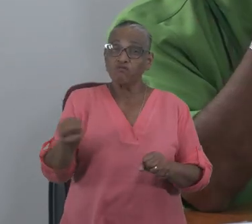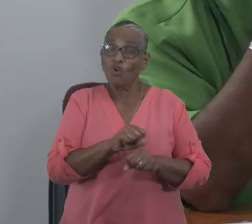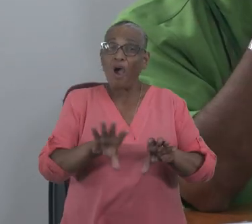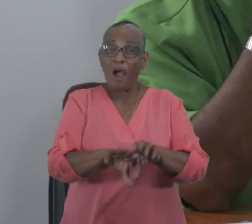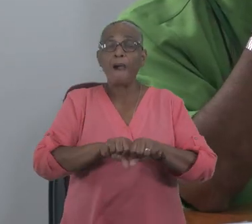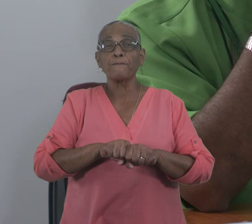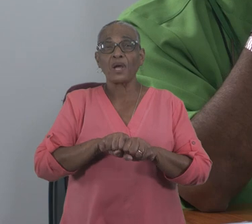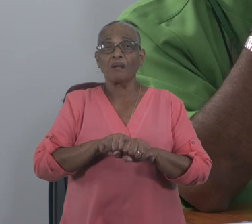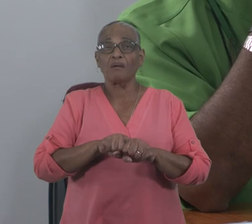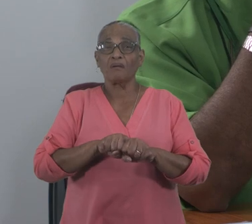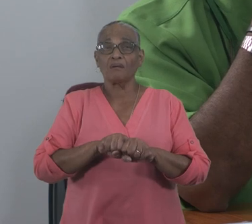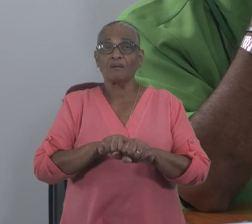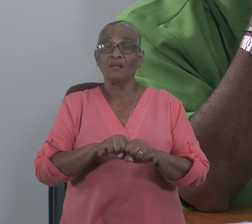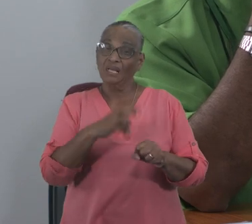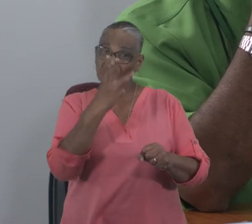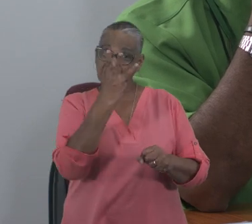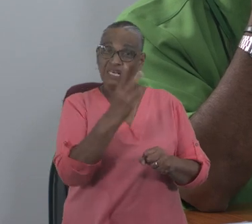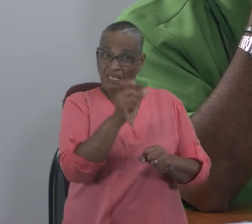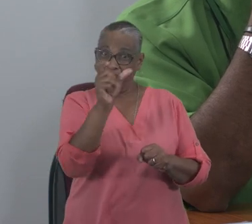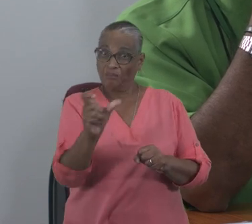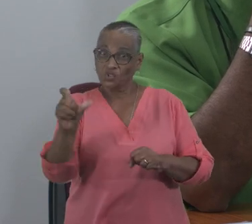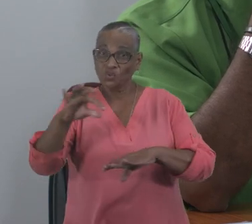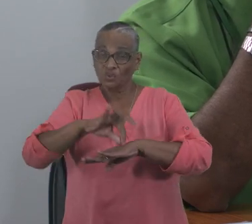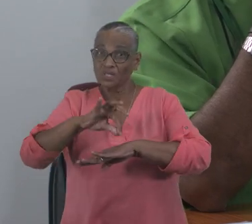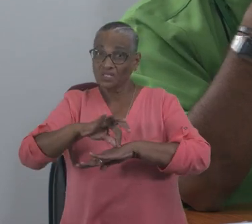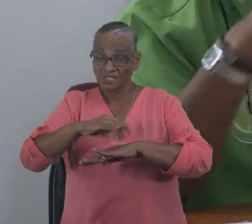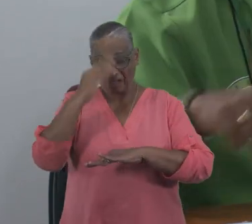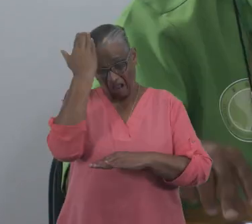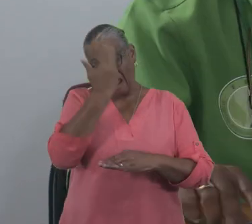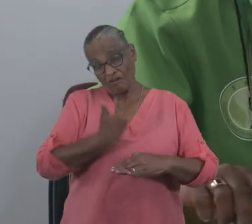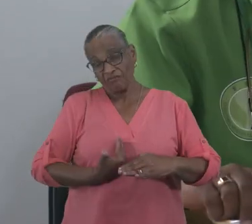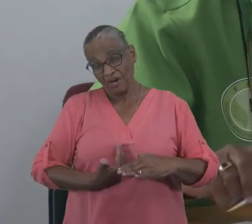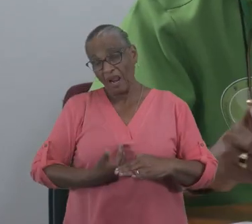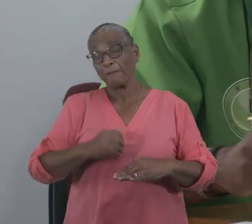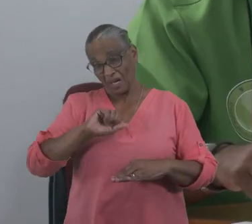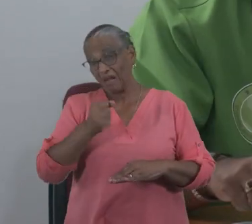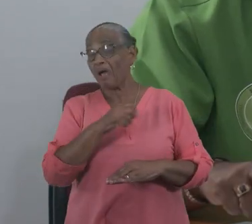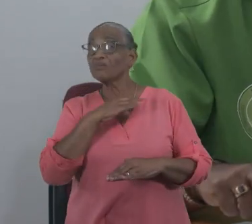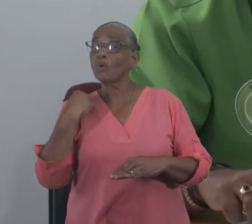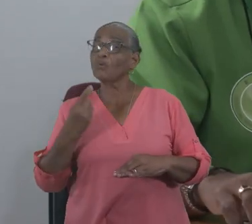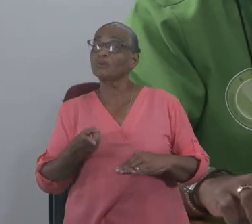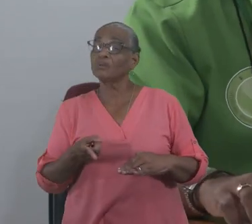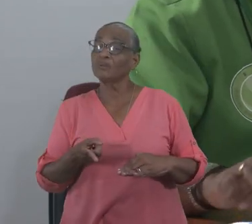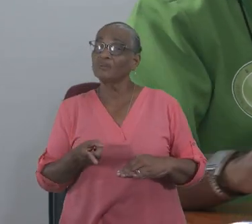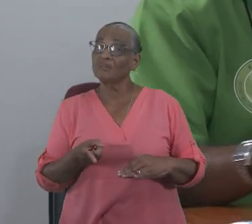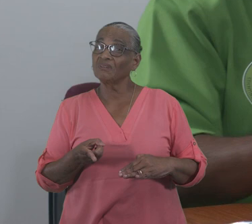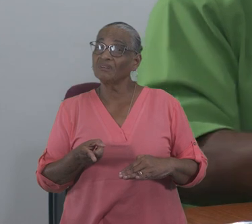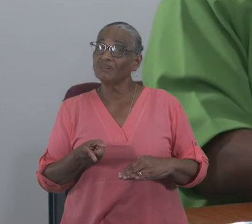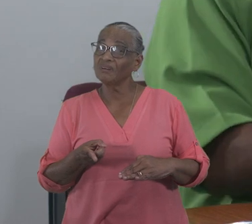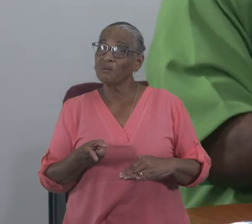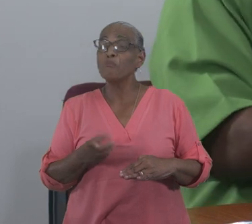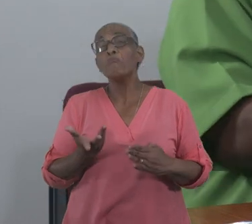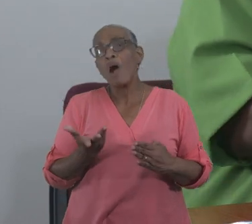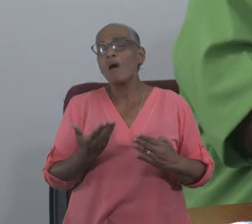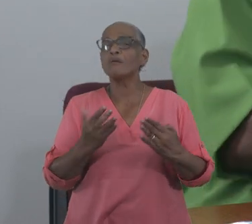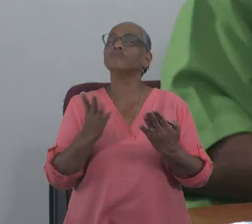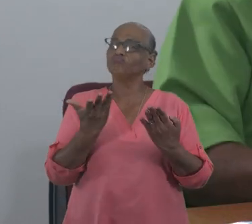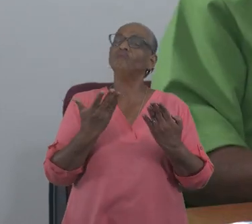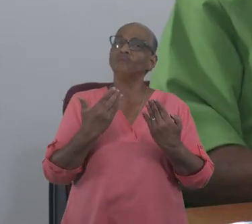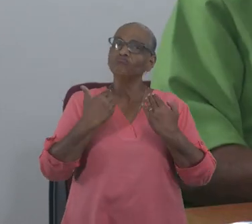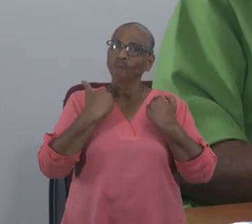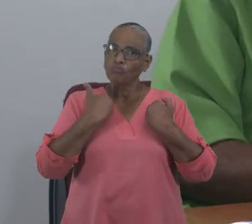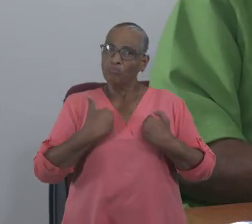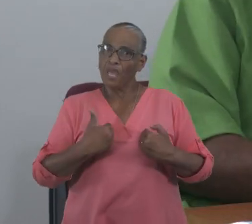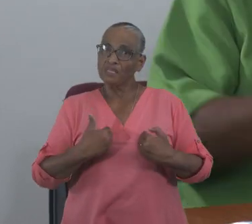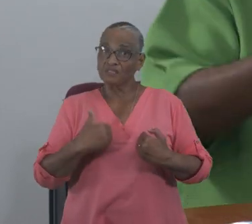snel. Anders wordt het alleen erger. Eén op de drie patiënten kan dus overlijden aan een beroerte. Oké, maar de man... Sana heeft de man